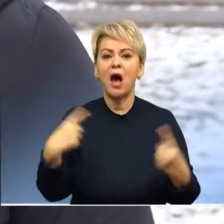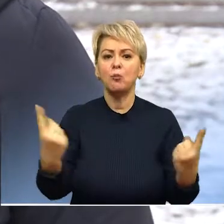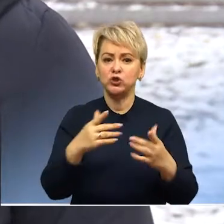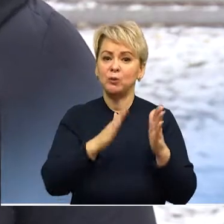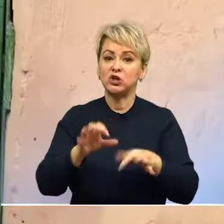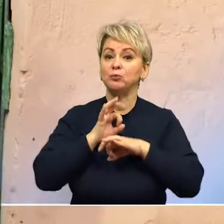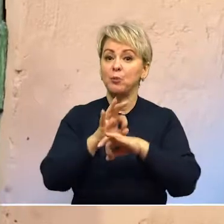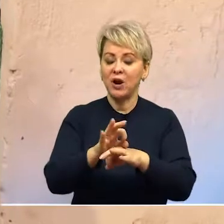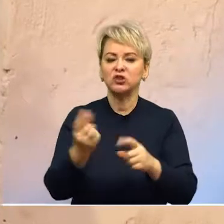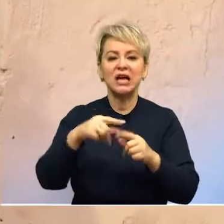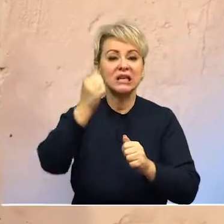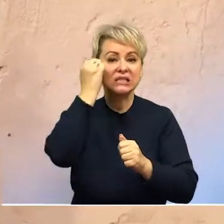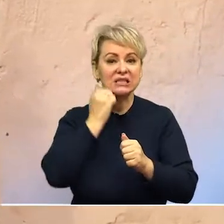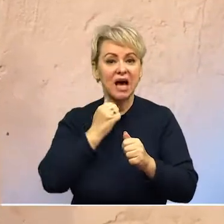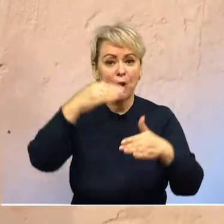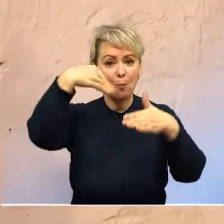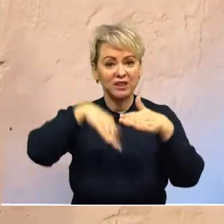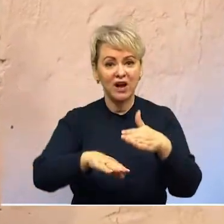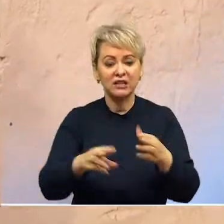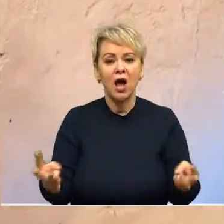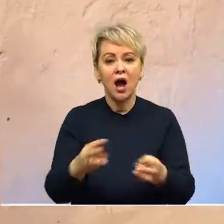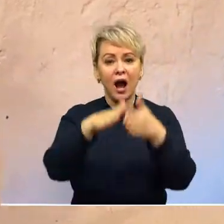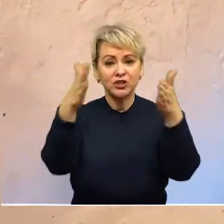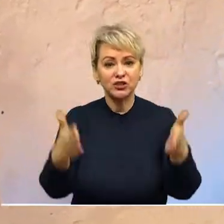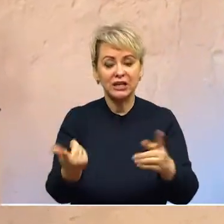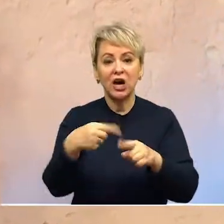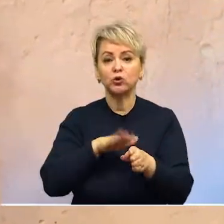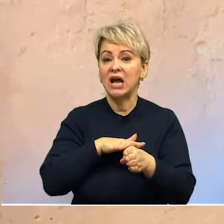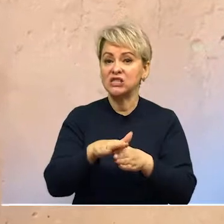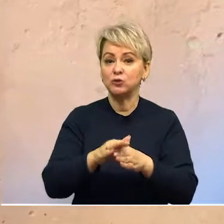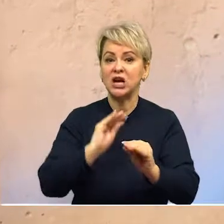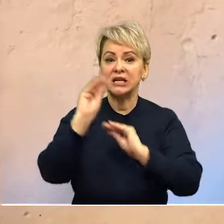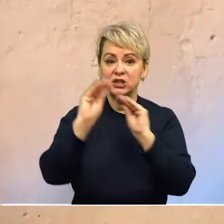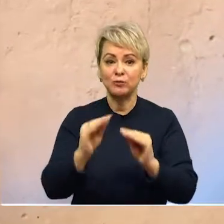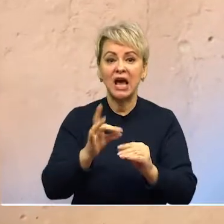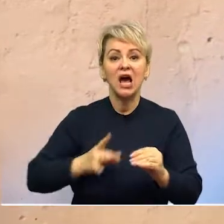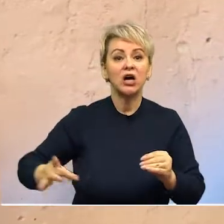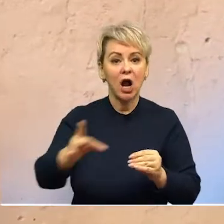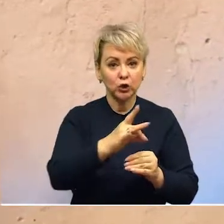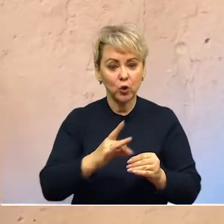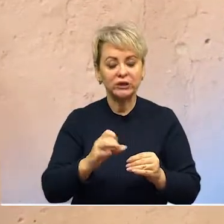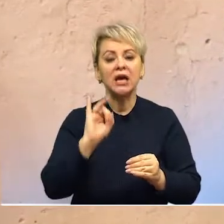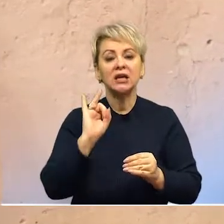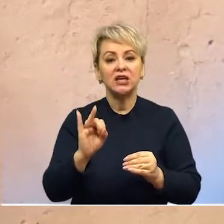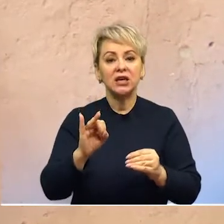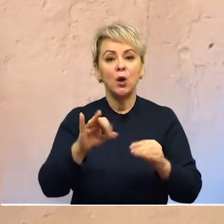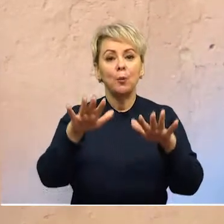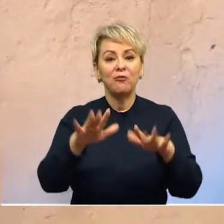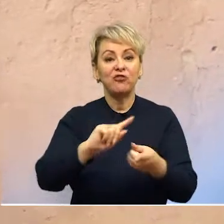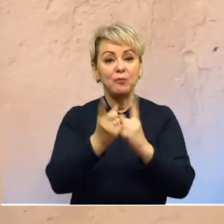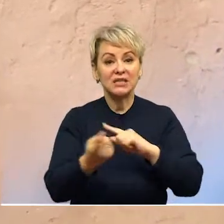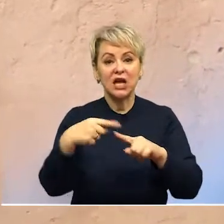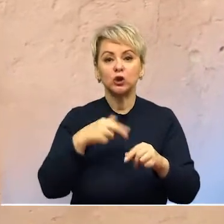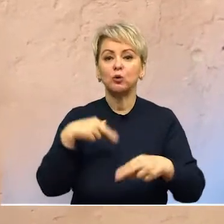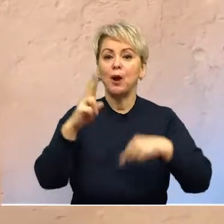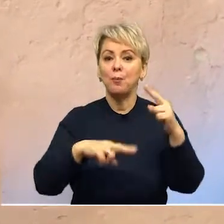штатном режиме. Это старая подвальная котельная, которая осуществляла теплоснабжение данного района, и вместо которой